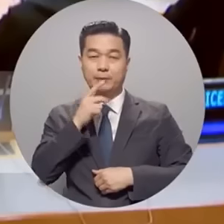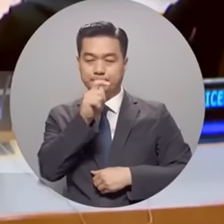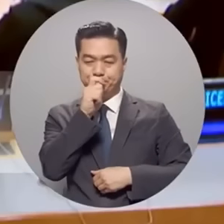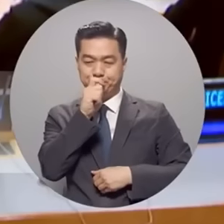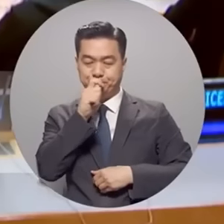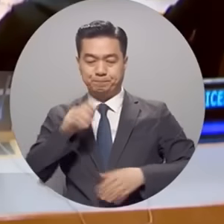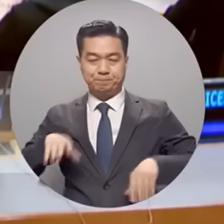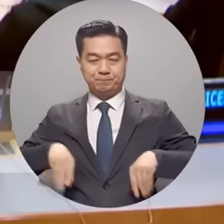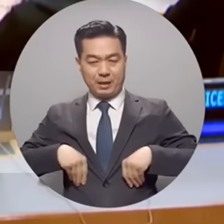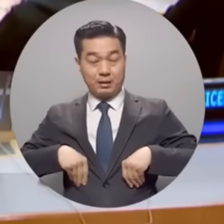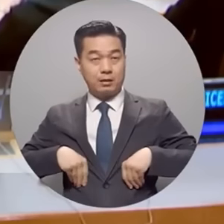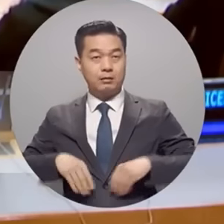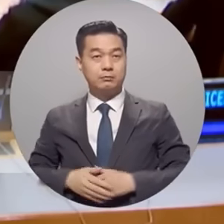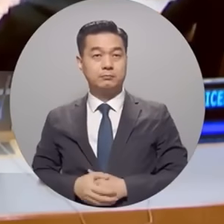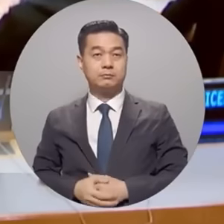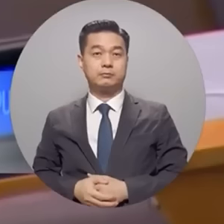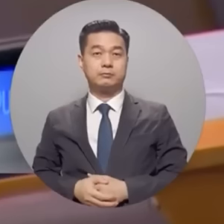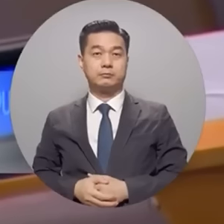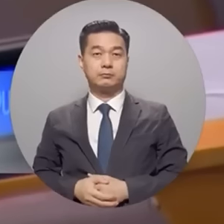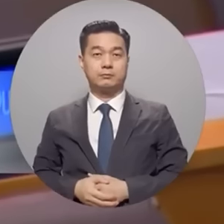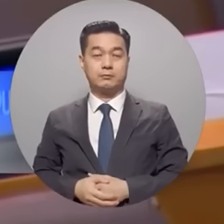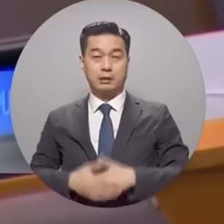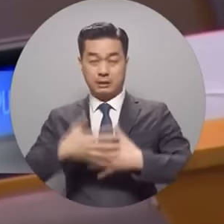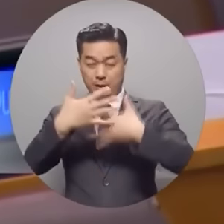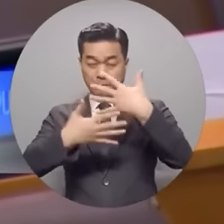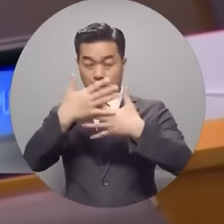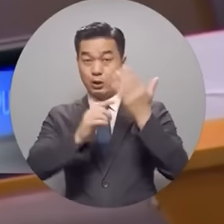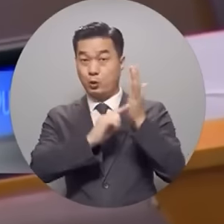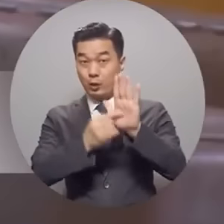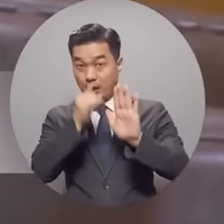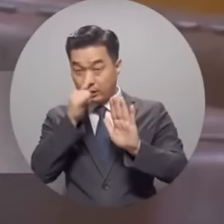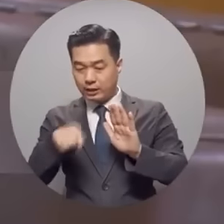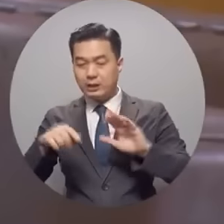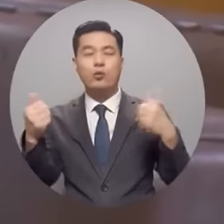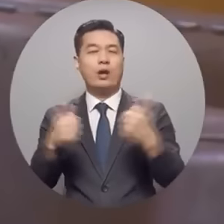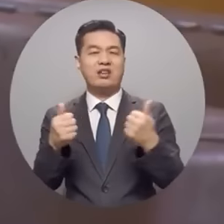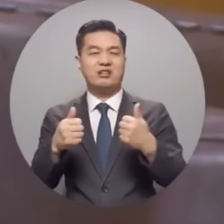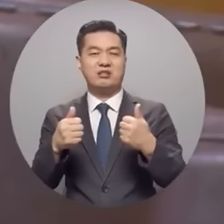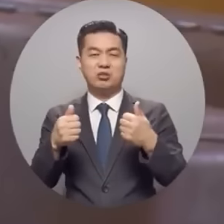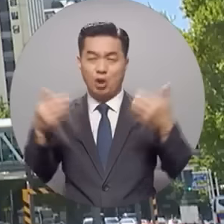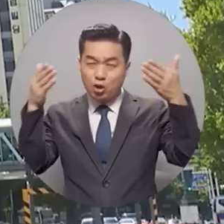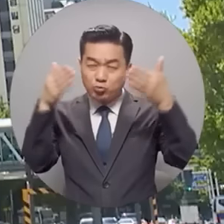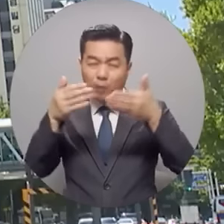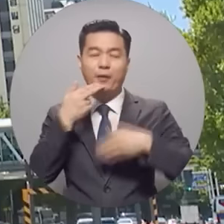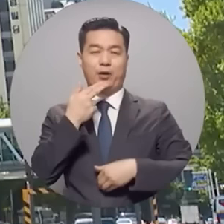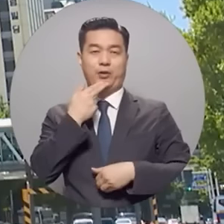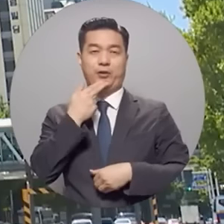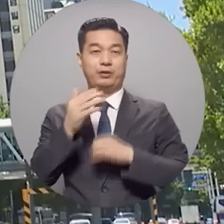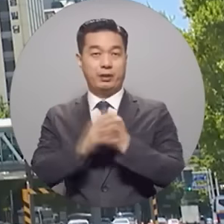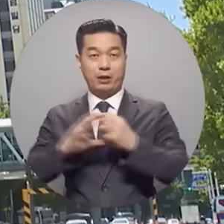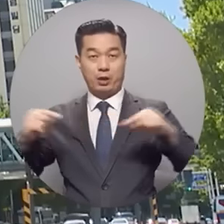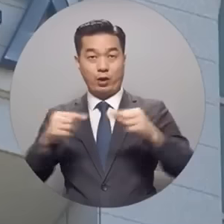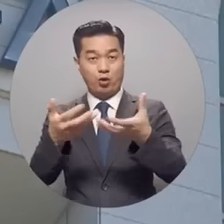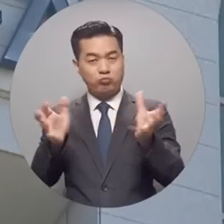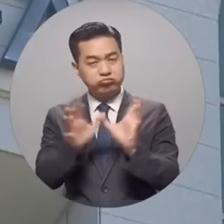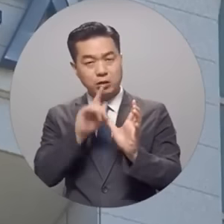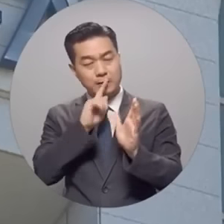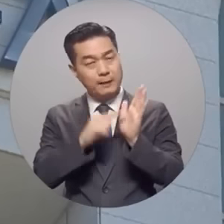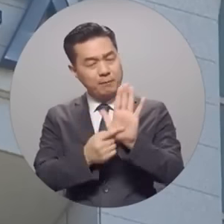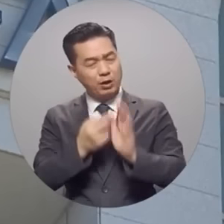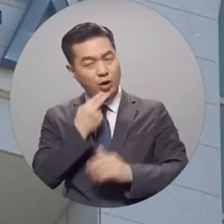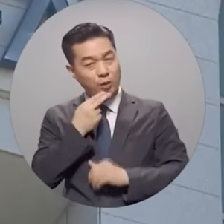지켰습니다. 유엔 회의는 모두 영상으로 공개되지만 국내에선 이 회의가 주목받지 못했습니다. 외교부는 왜 발언하지 않았는지